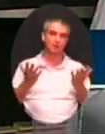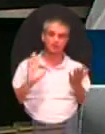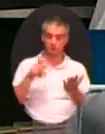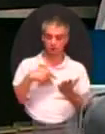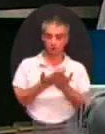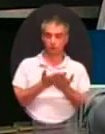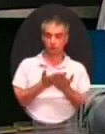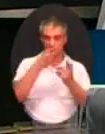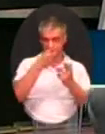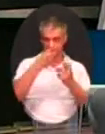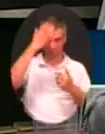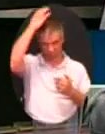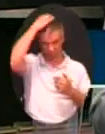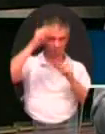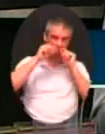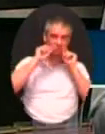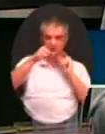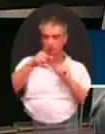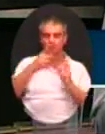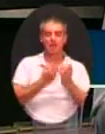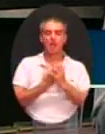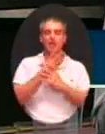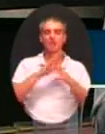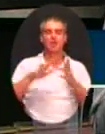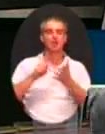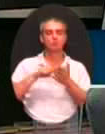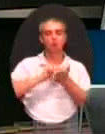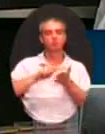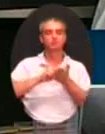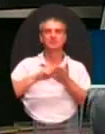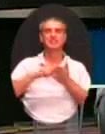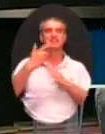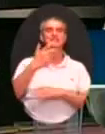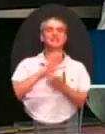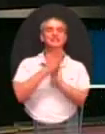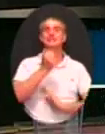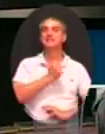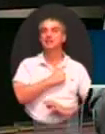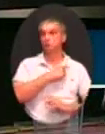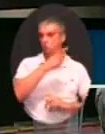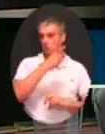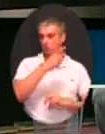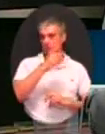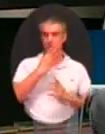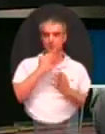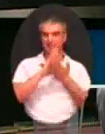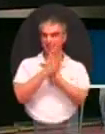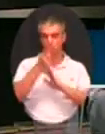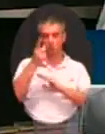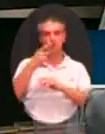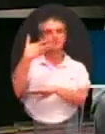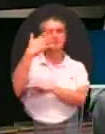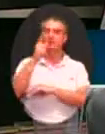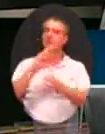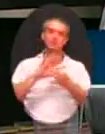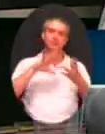שמציע משה ניסים בהצעה שלו זה הקמת מערך גיור ממלכתי במנותק מהרבנות. מערך יהיה נציגים